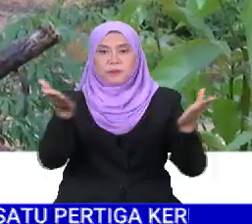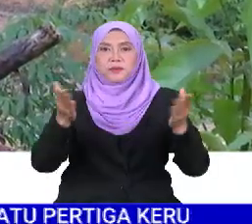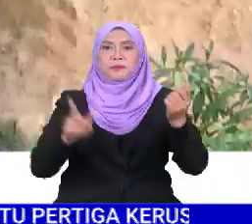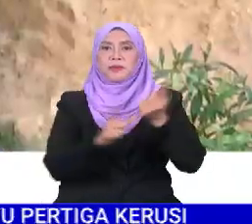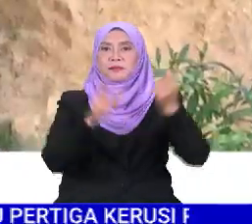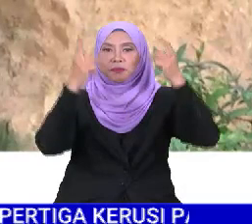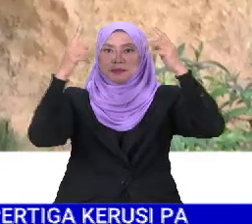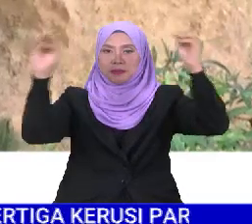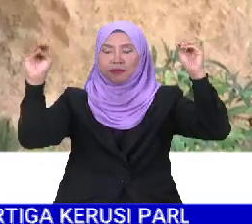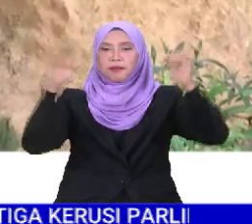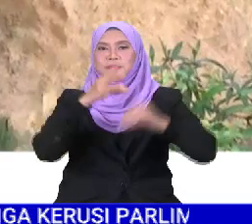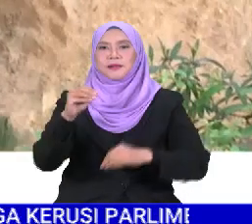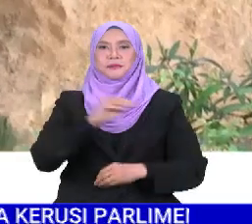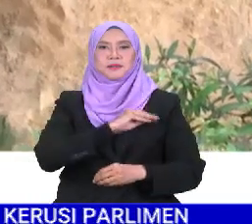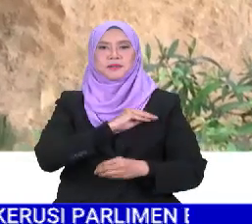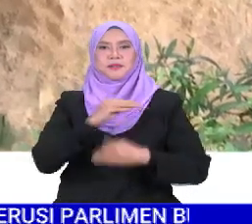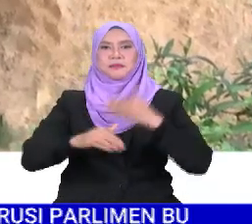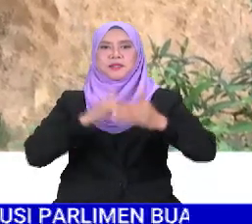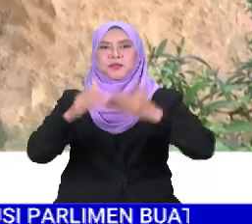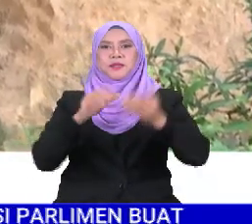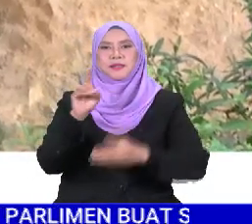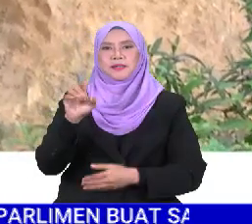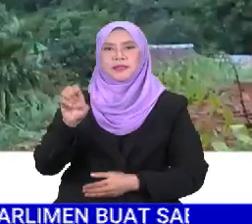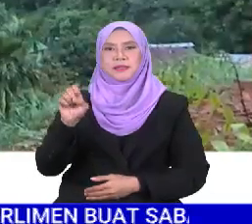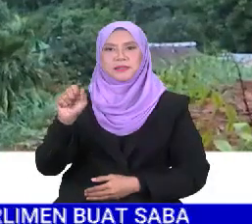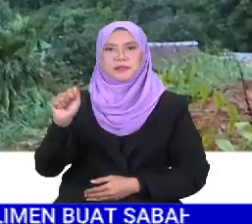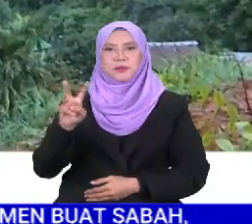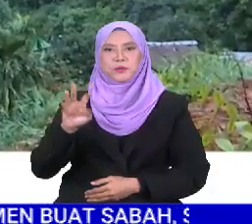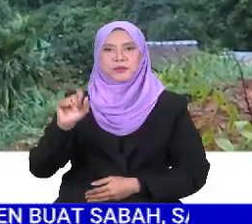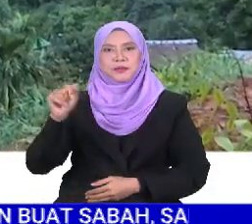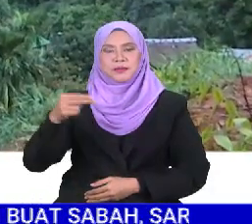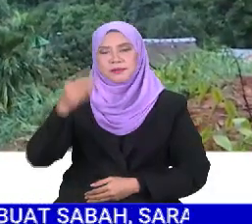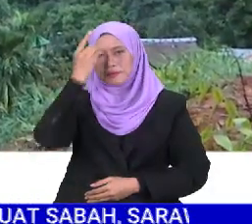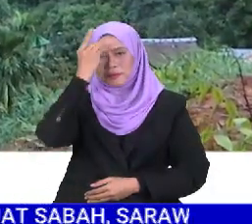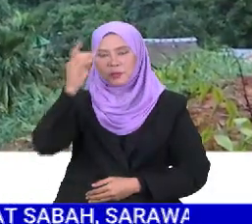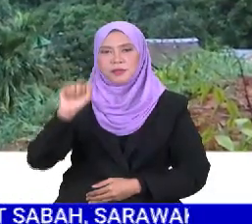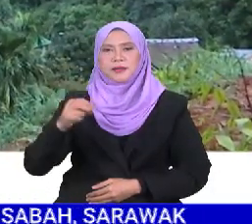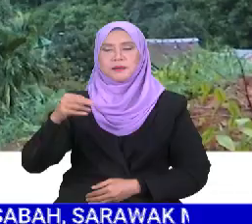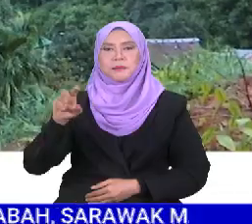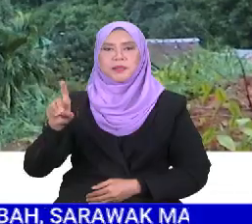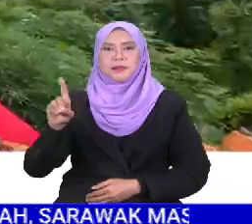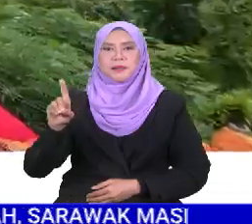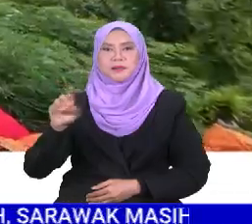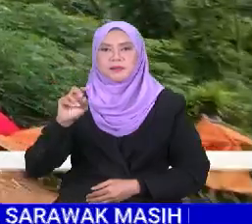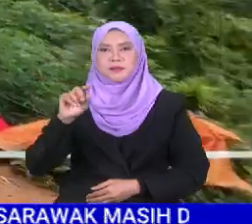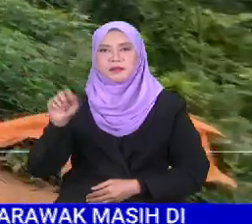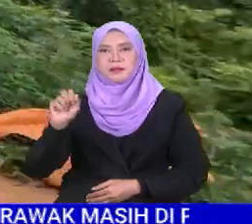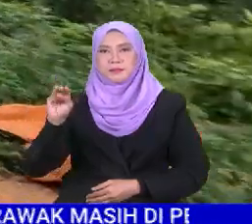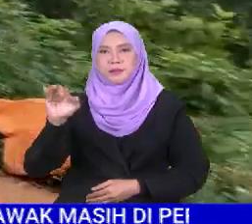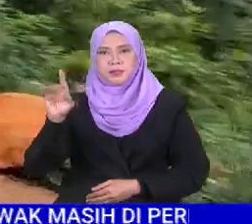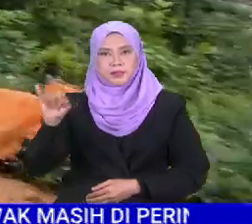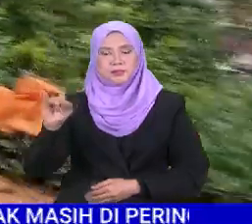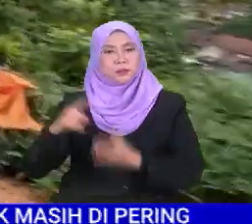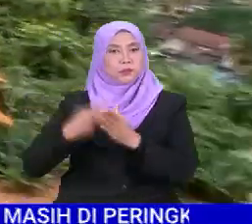menteri yang juga menteri kemajuan desa dan wilayah Datuk sudah Ahmad Zaid Hamidi bulan lalu ia sebagai